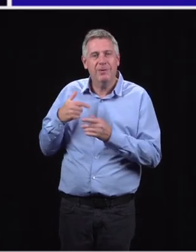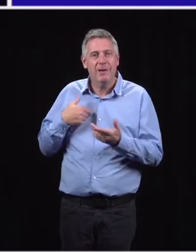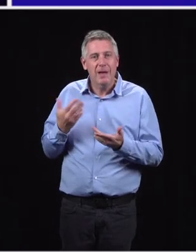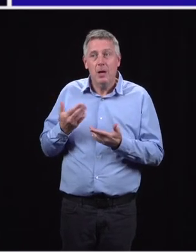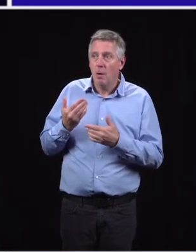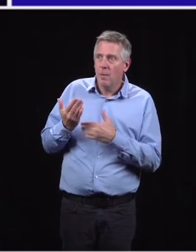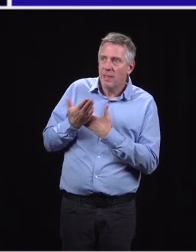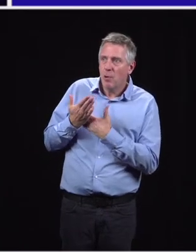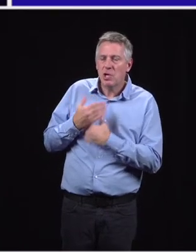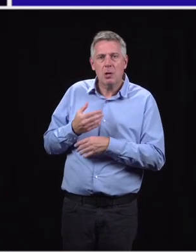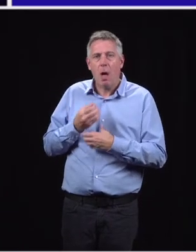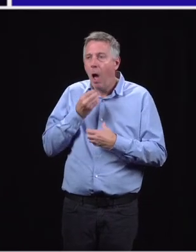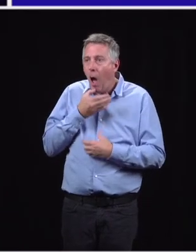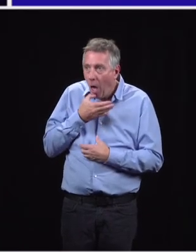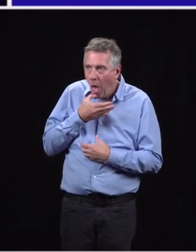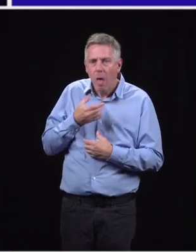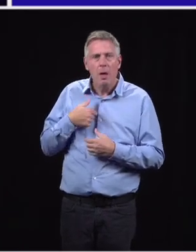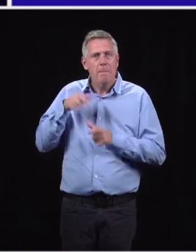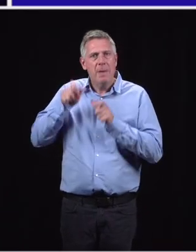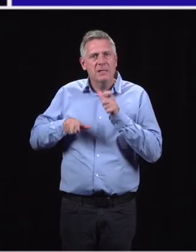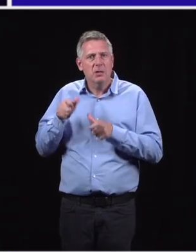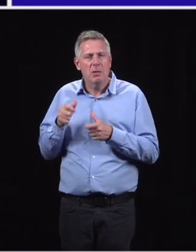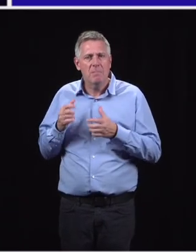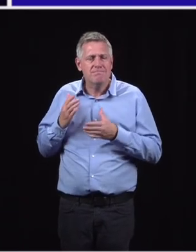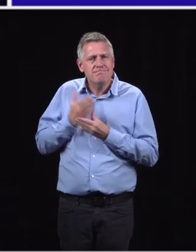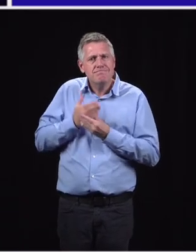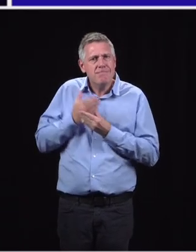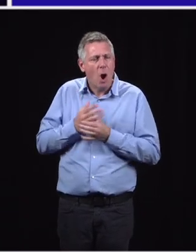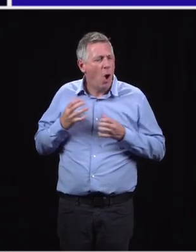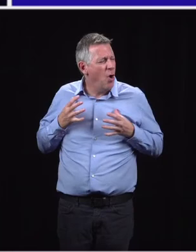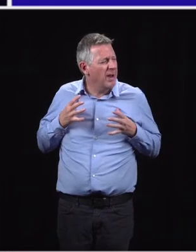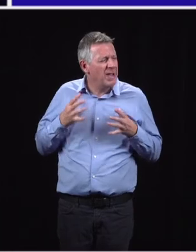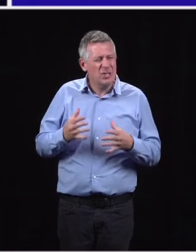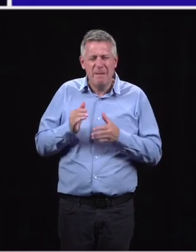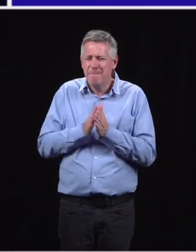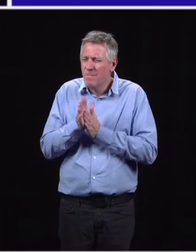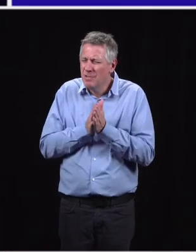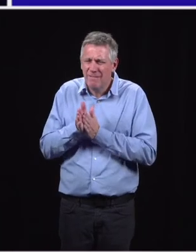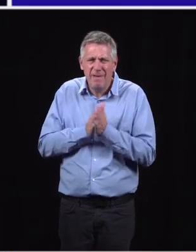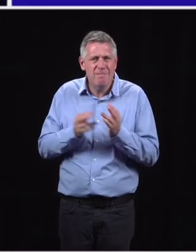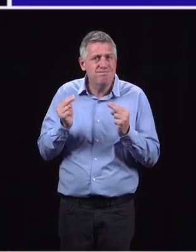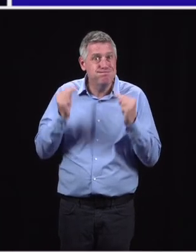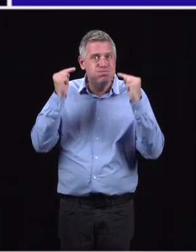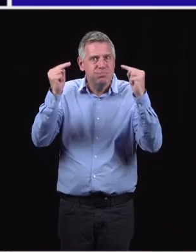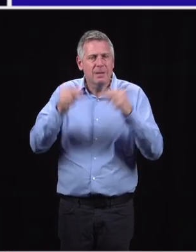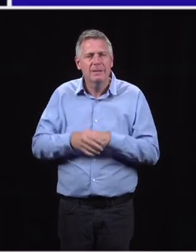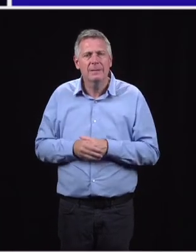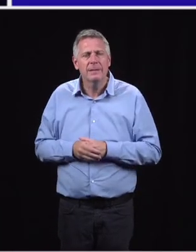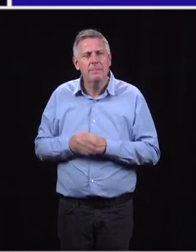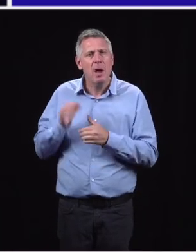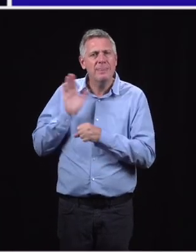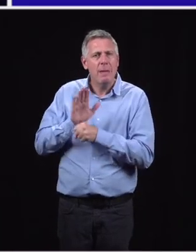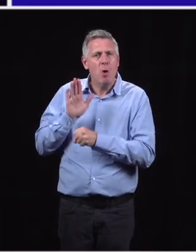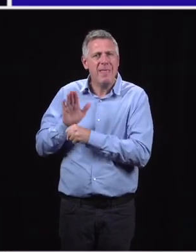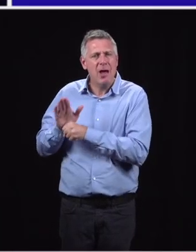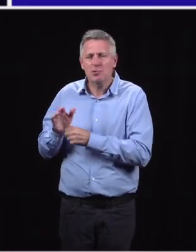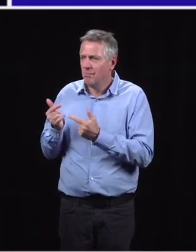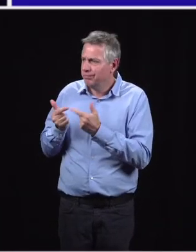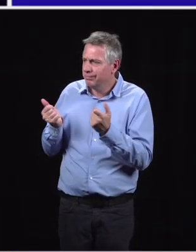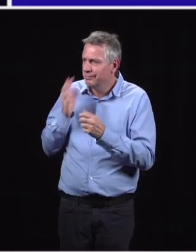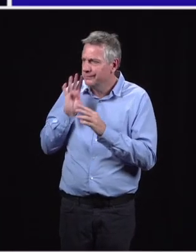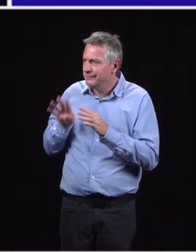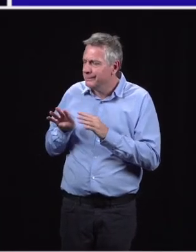qu'on s'en motiver qu'on sent engagés on comprend finalement quand on voit tous ces témoignages l'importance